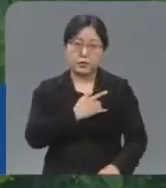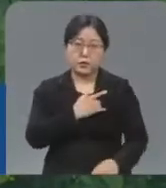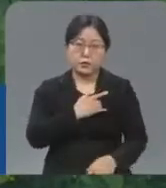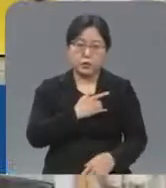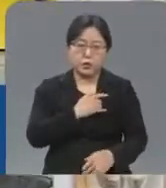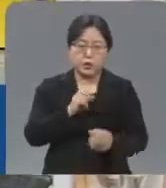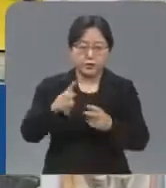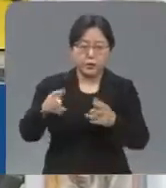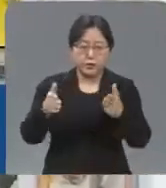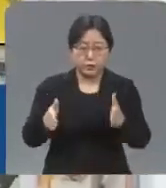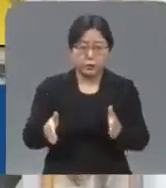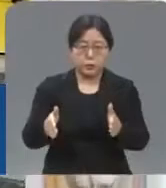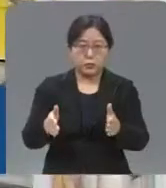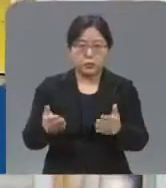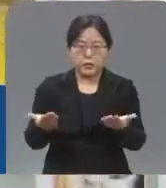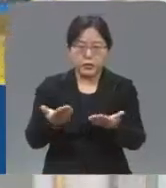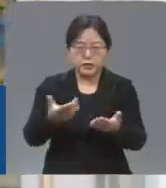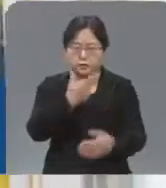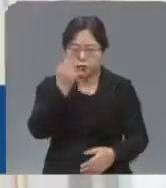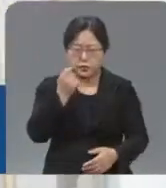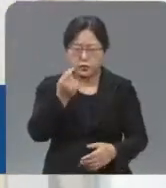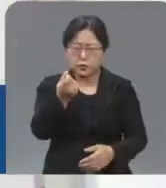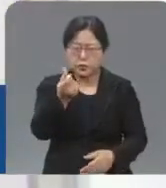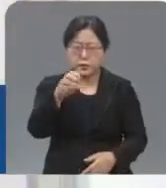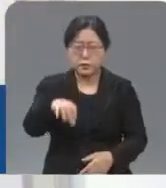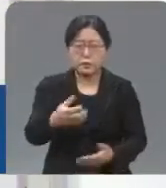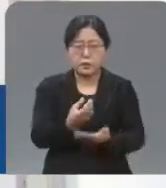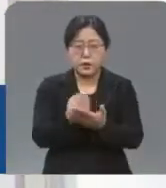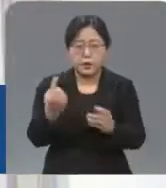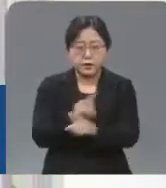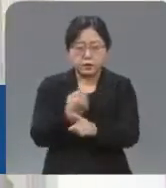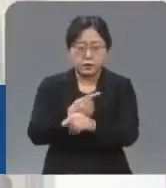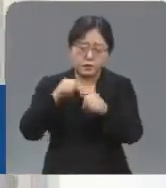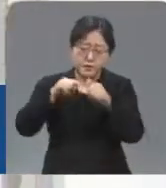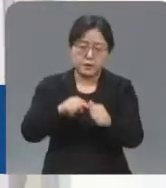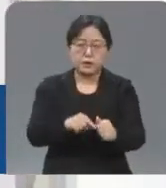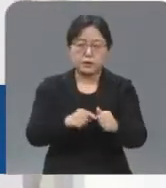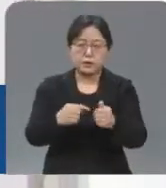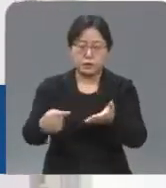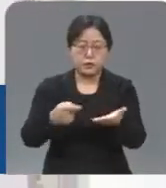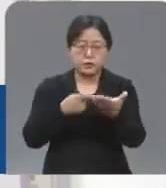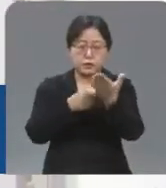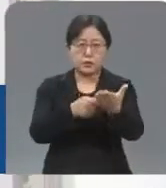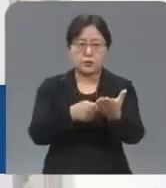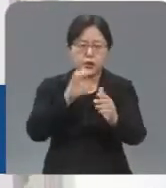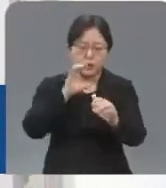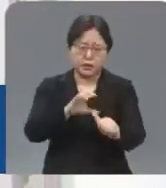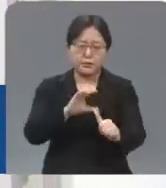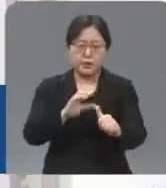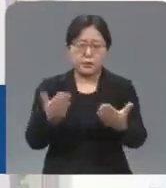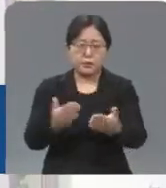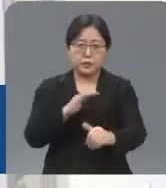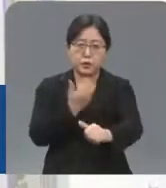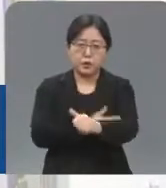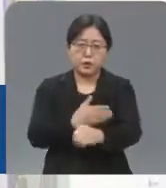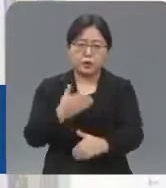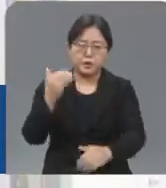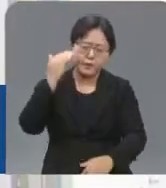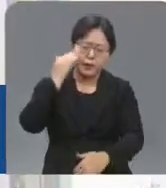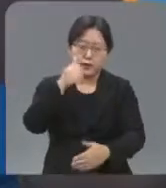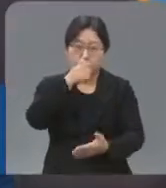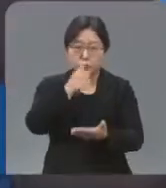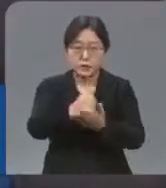배송구역을 일감이 적은 곳으로 변경할 것을 강요했다는 고소장을 접수하고 협박으로 인한 권리 행사 방해가 있었는지에